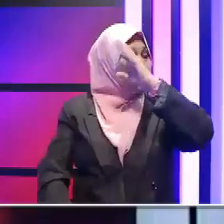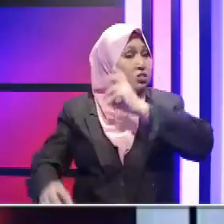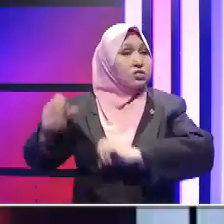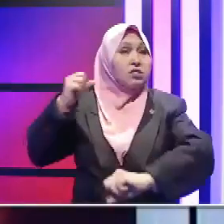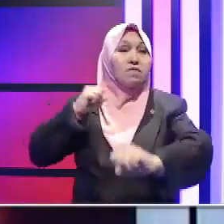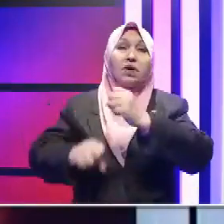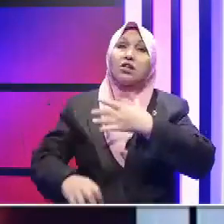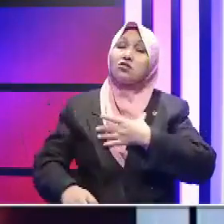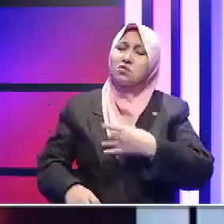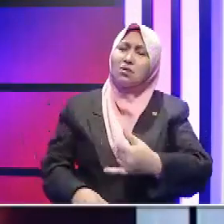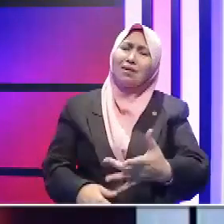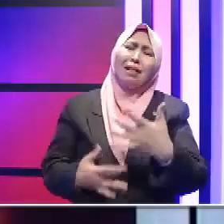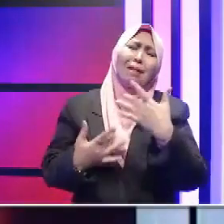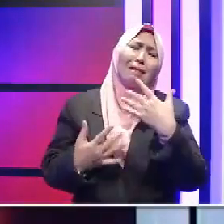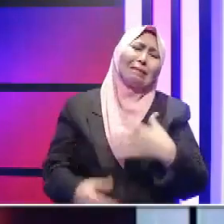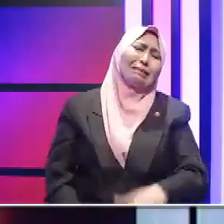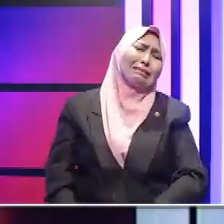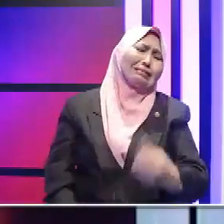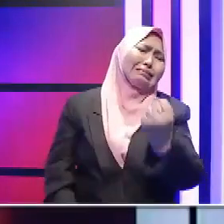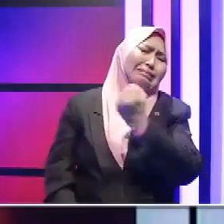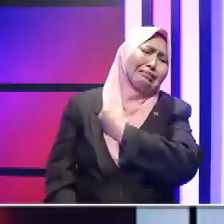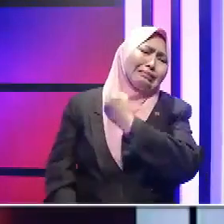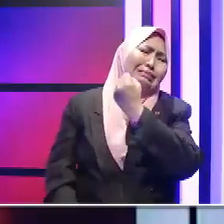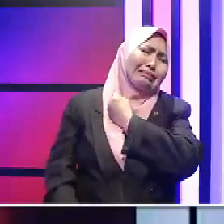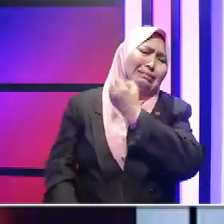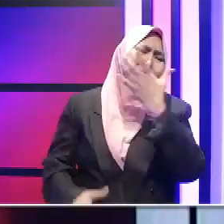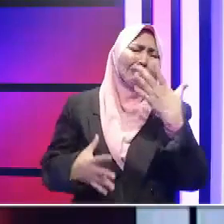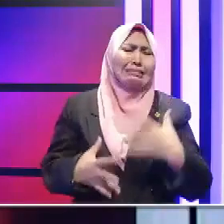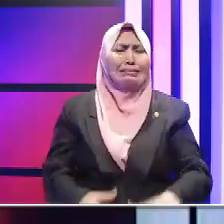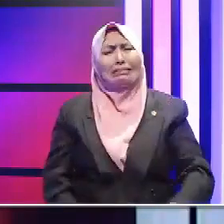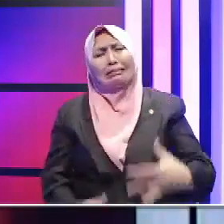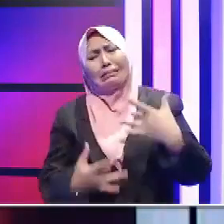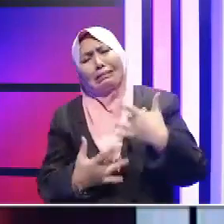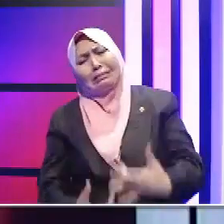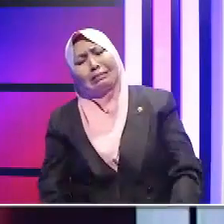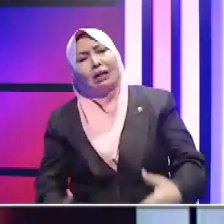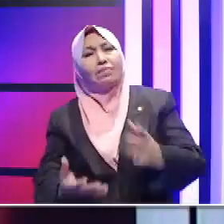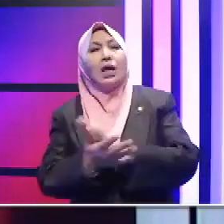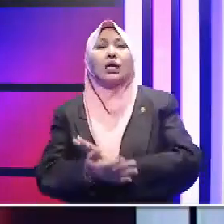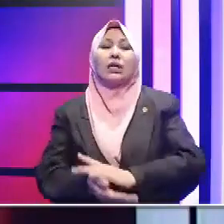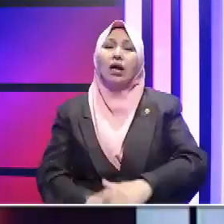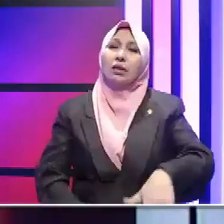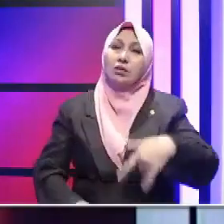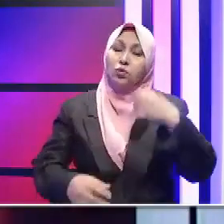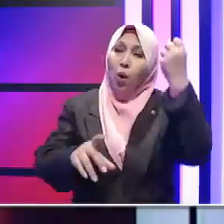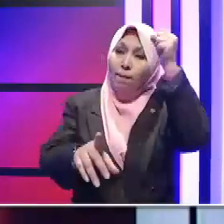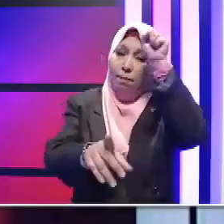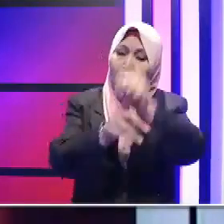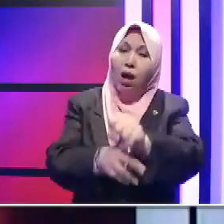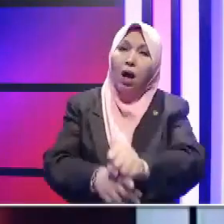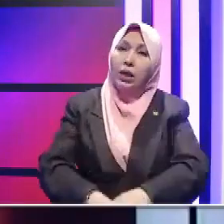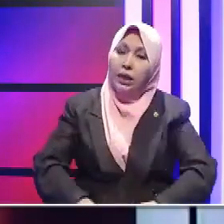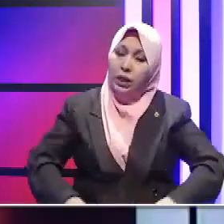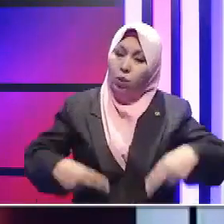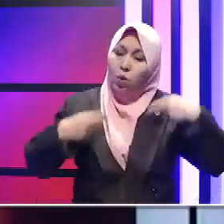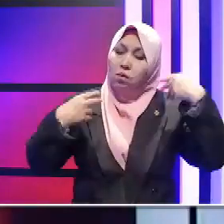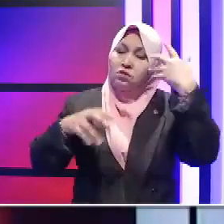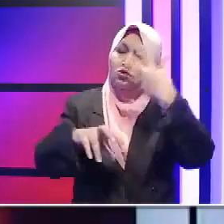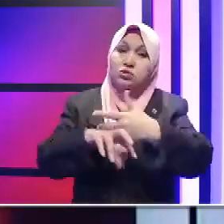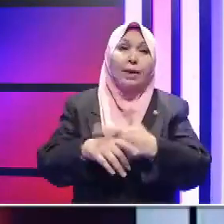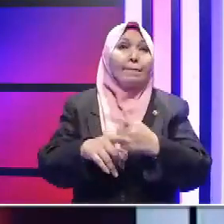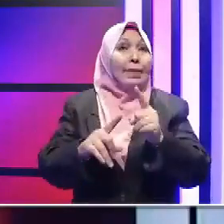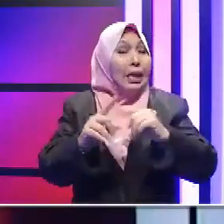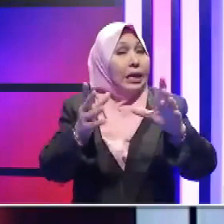suka mengeluh dan apabila mereka ditimpa kesusahan ia akan berkeluk dan APBD mereka mendapat